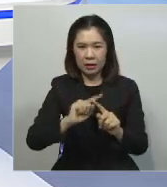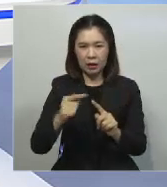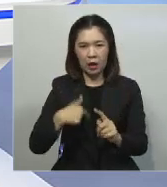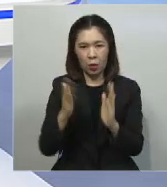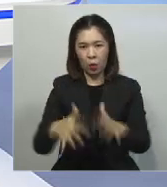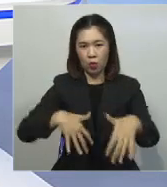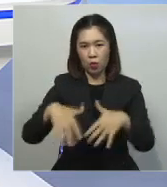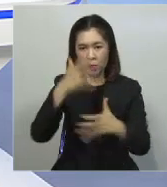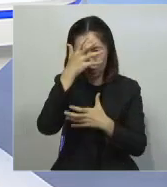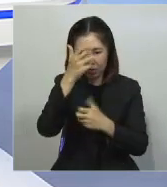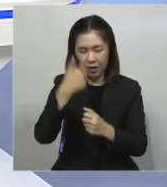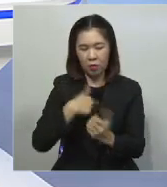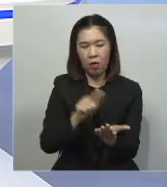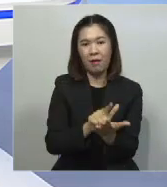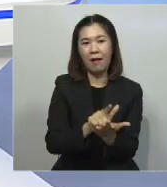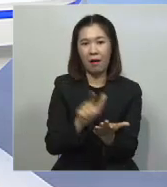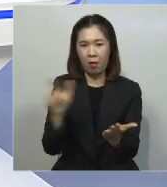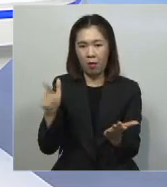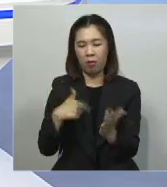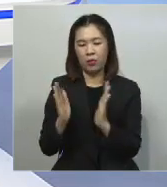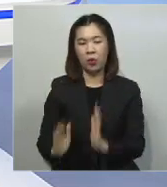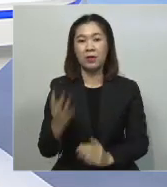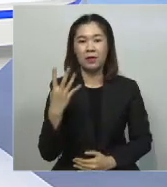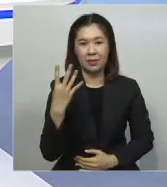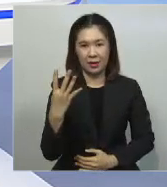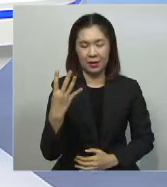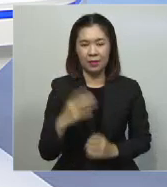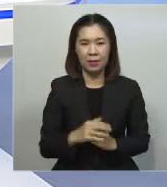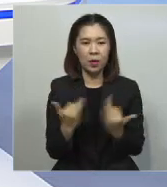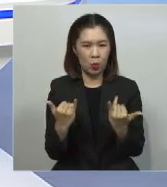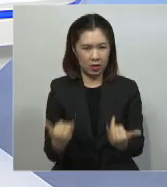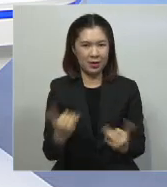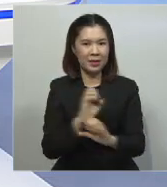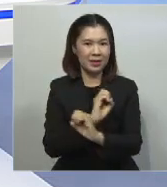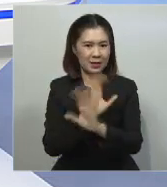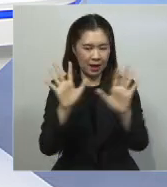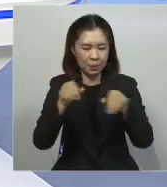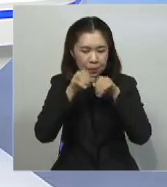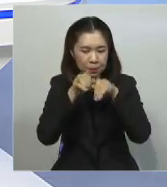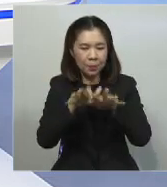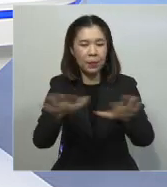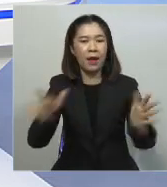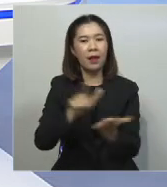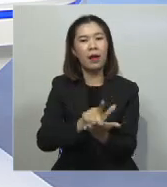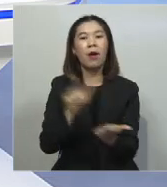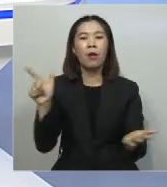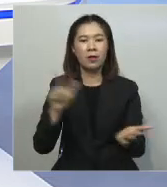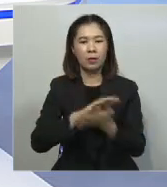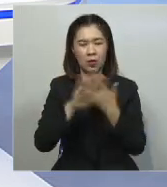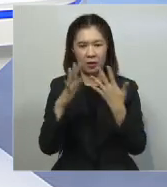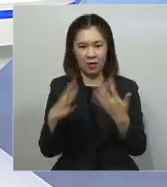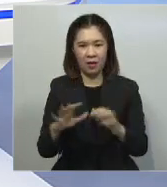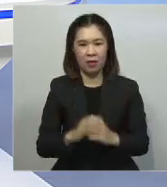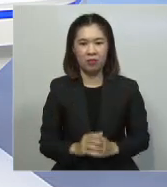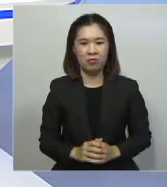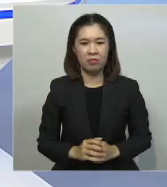อยู่นะคะก็คือการลาออกของรัฐมนตรีทั้ง4คนนะคะวันนี้ชัดเจนแล้วประกาศลาออกกันแล้วนะคะภาพที่ปร